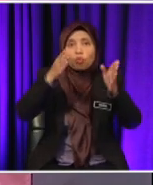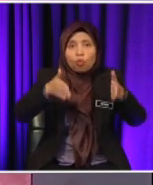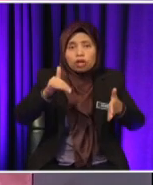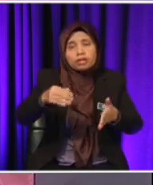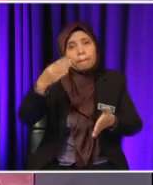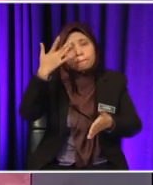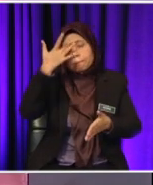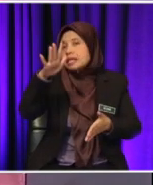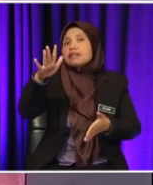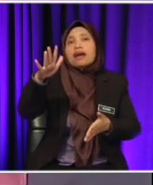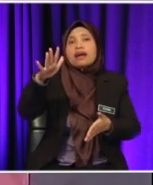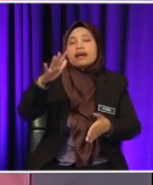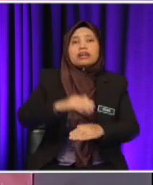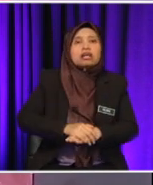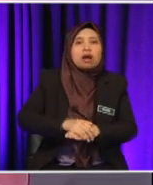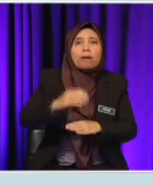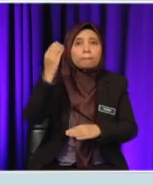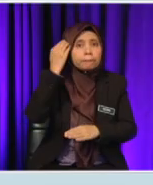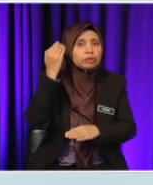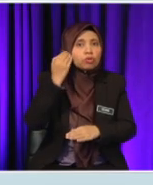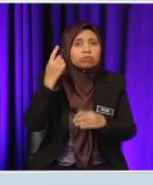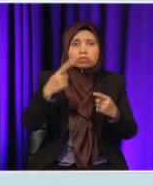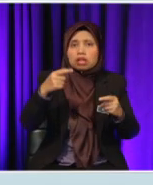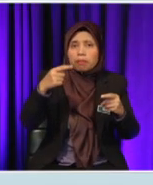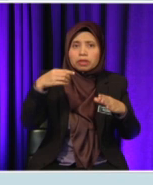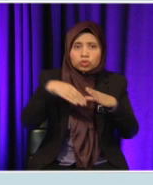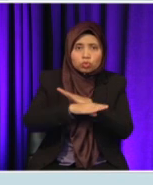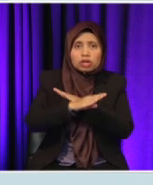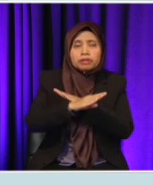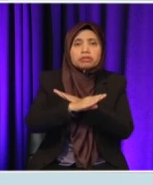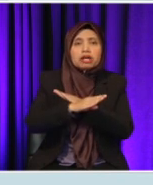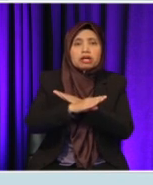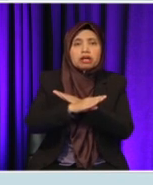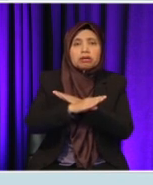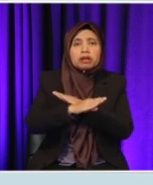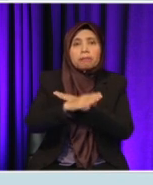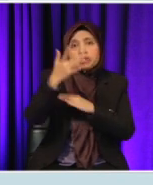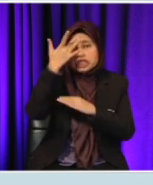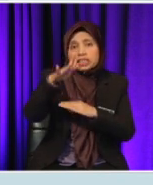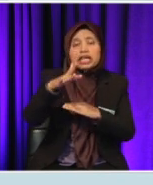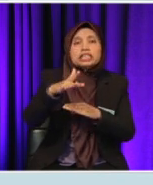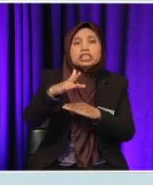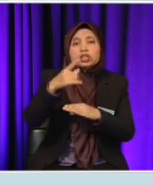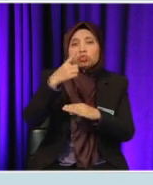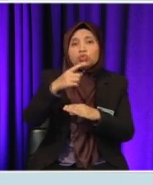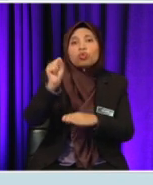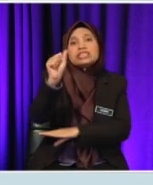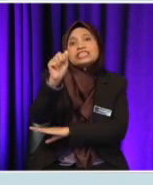bijak sana kebun telah memanfaatkan Ibu pengetahuannya sebagai seorang peluang untuk menyamar Syarikat kereta api